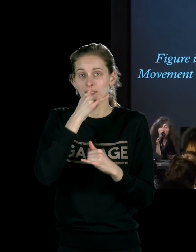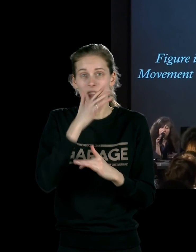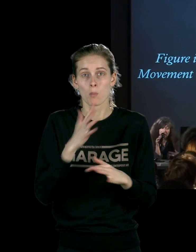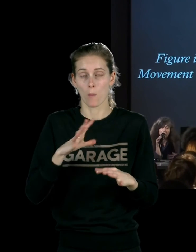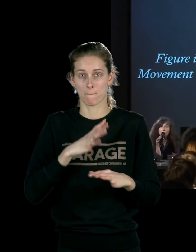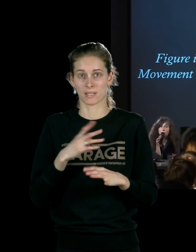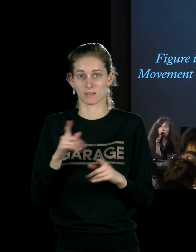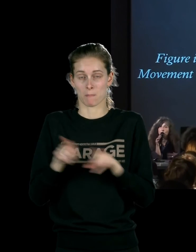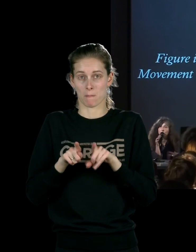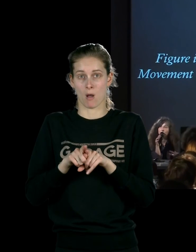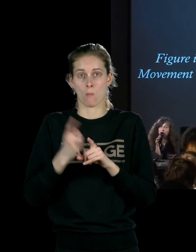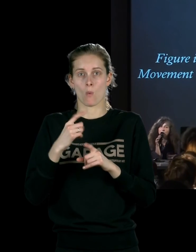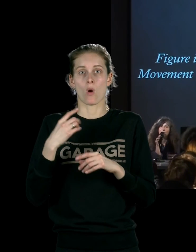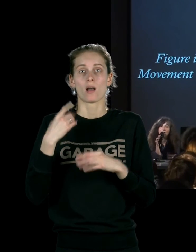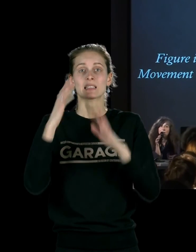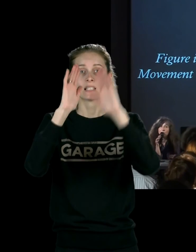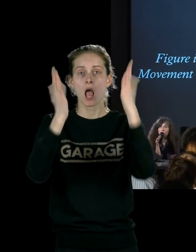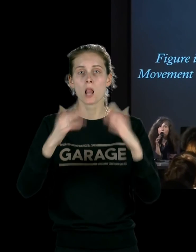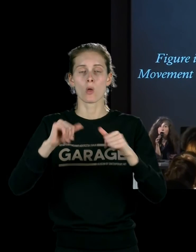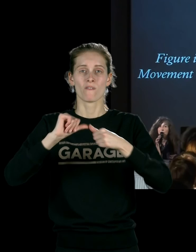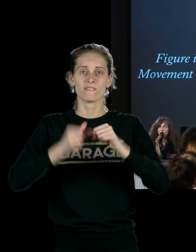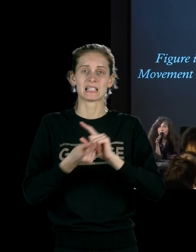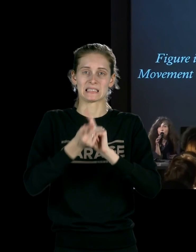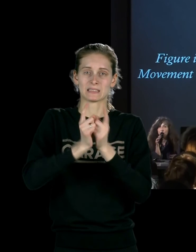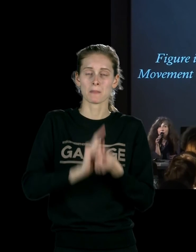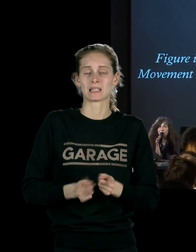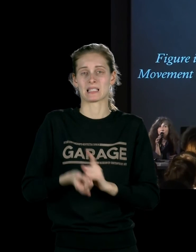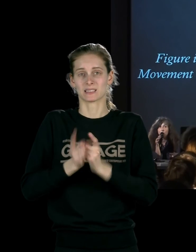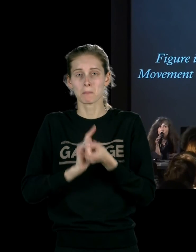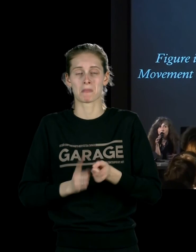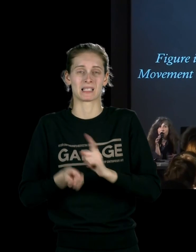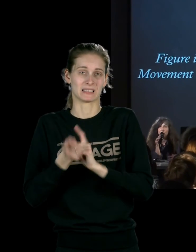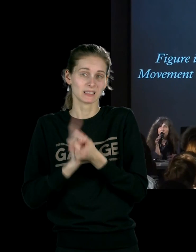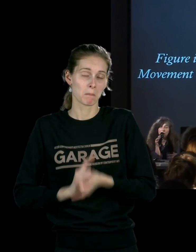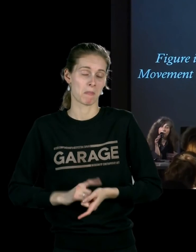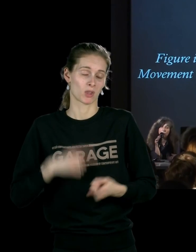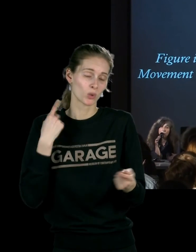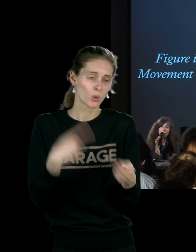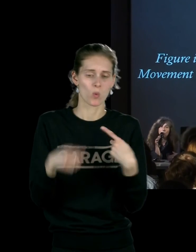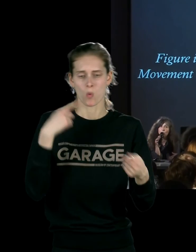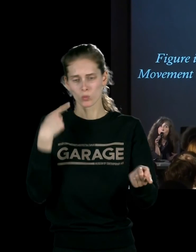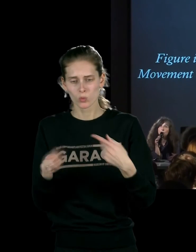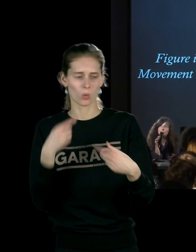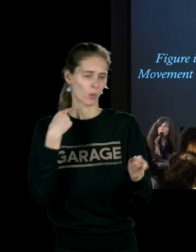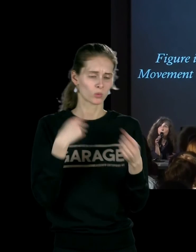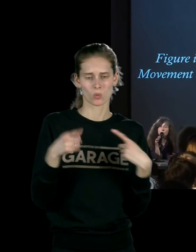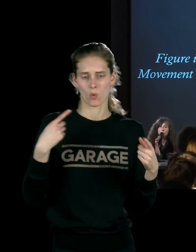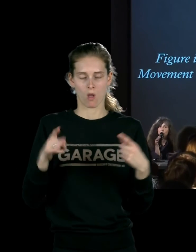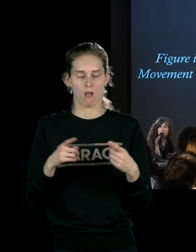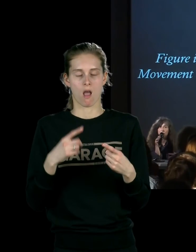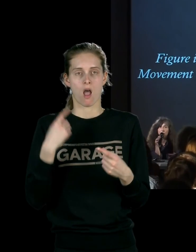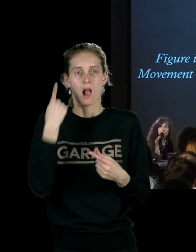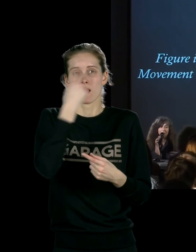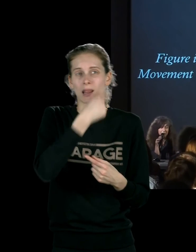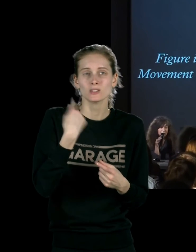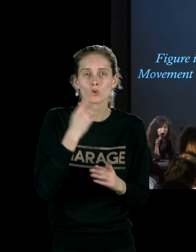постоянно трансформирующееся тело, которое и есть живое тело, которое есть не лицо, не облик, не фигура, а вот